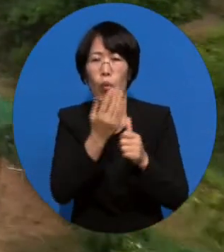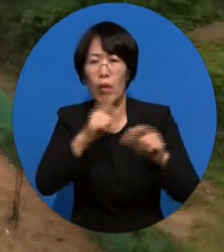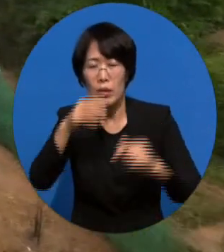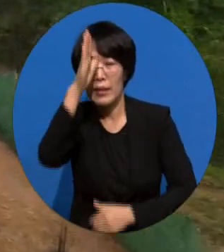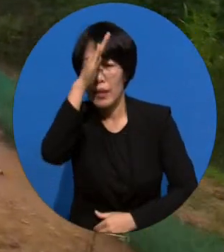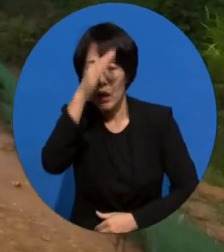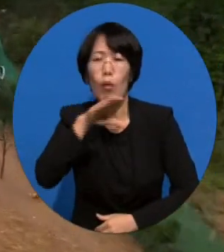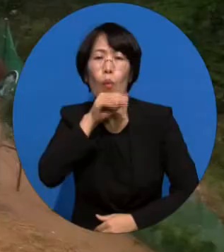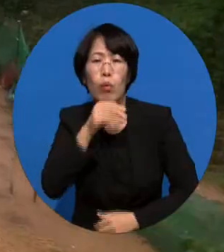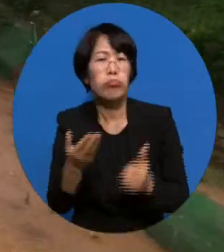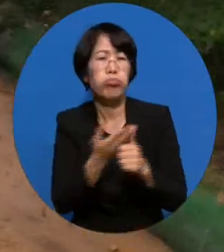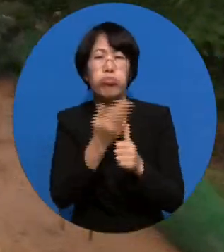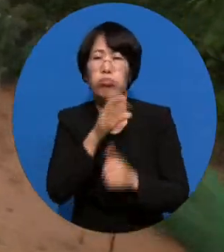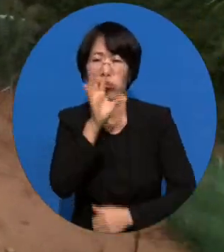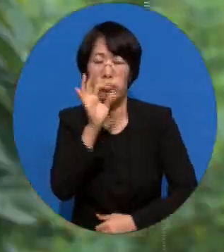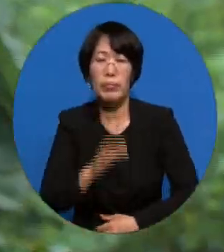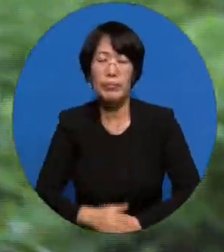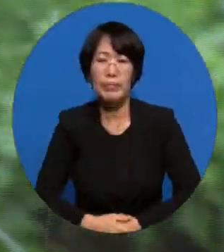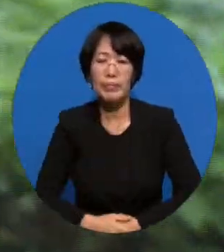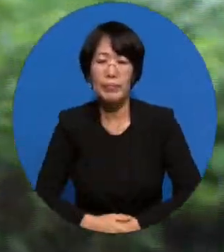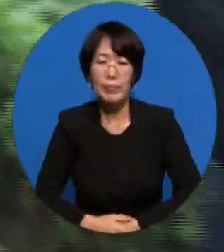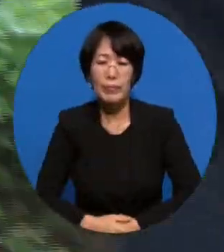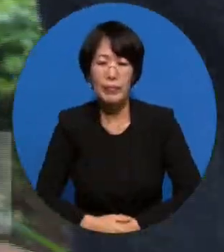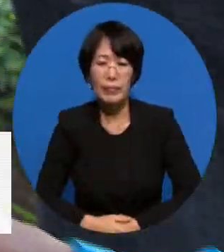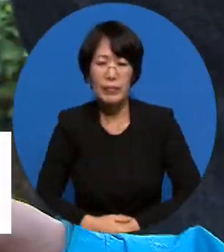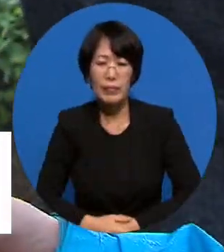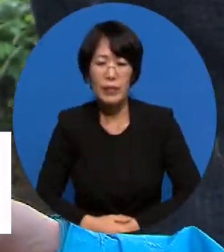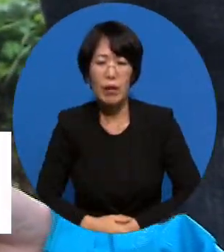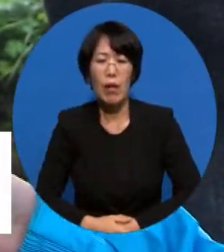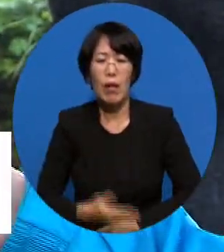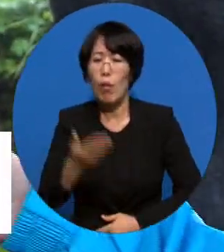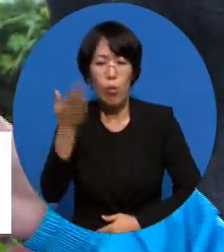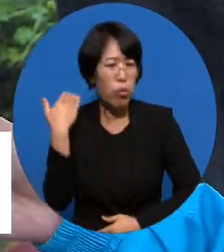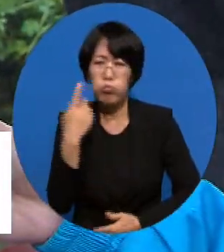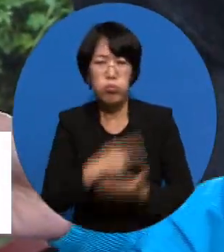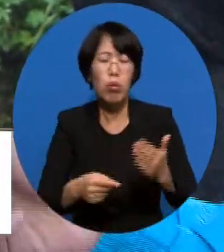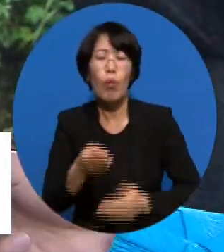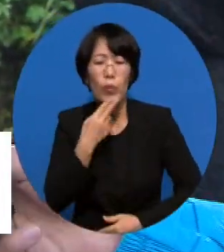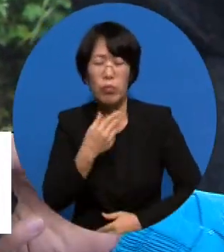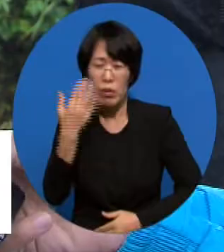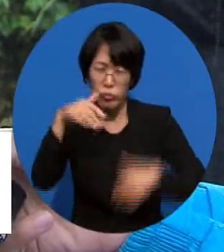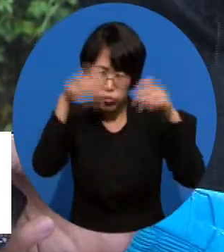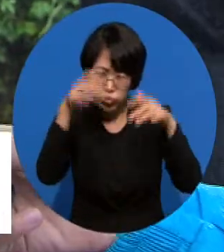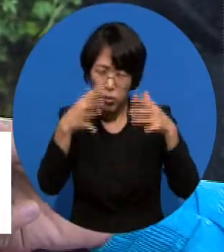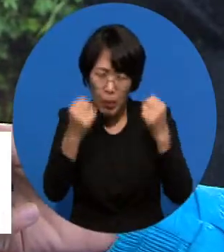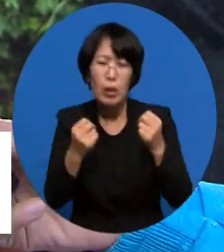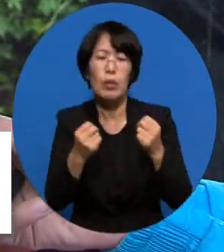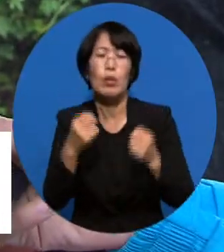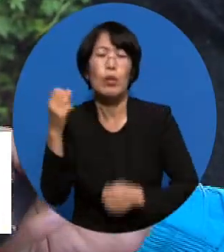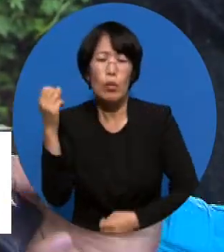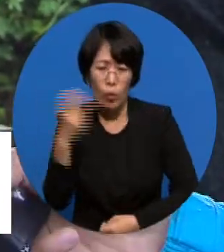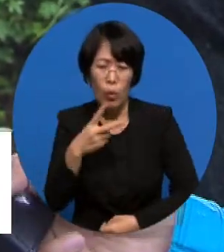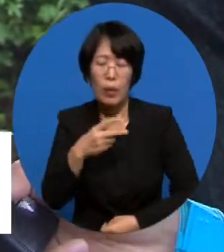오리 같은 동물도 키울 수가 없습니다. 전혀 없었죠. 여보다도 더 비가 많이 오고 그래도 맑은